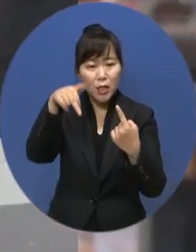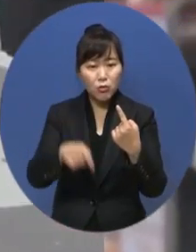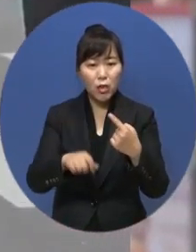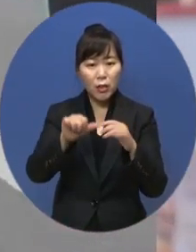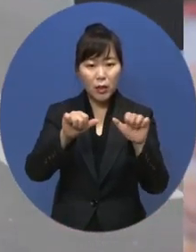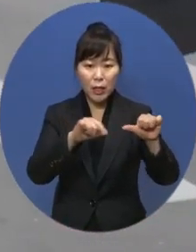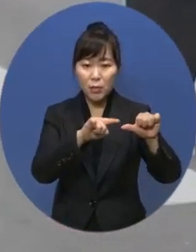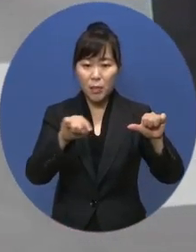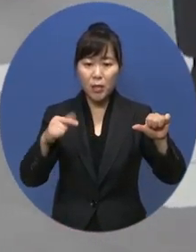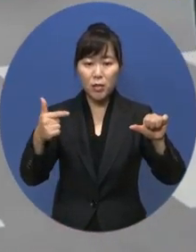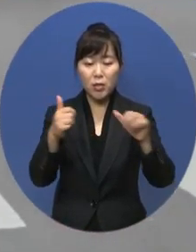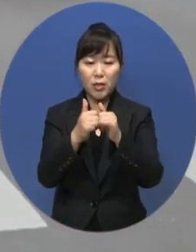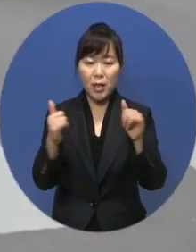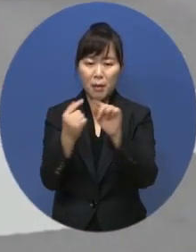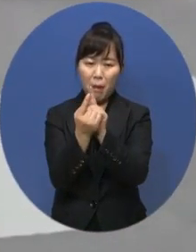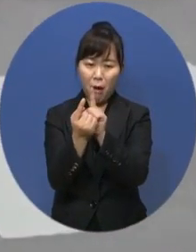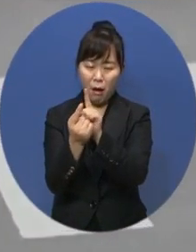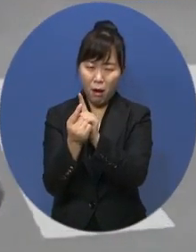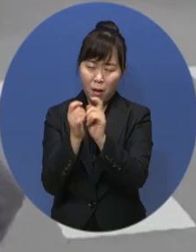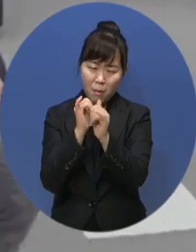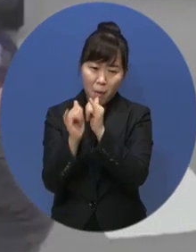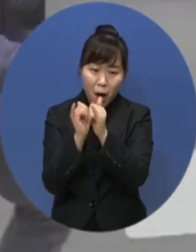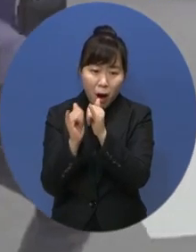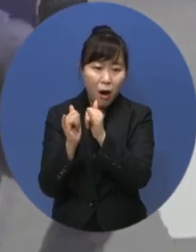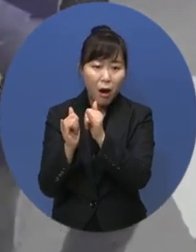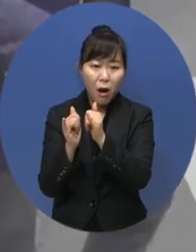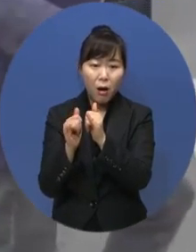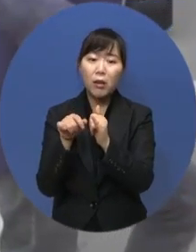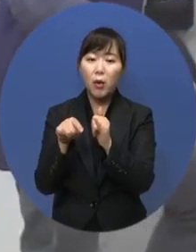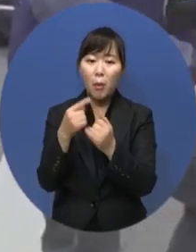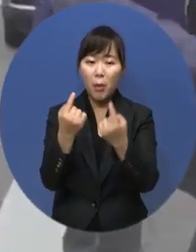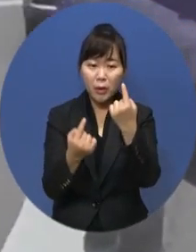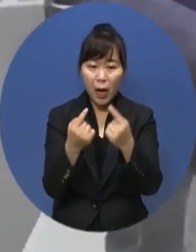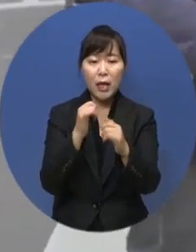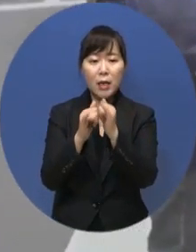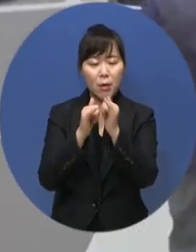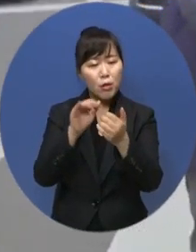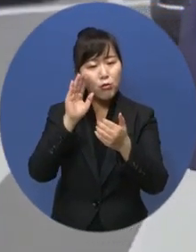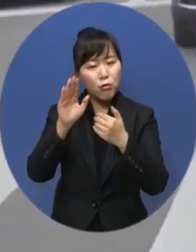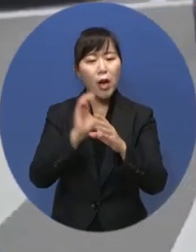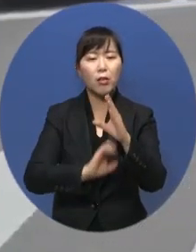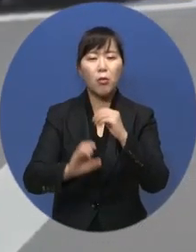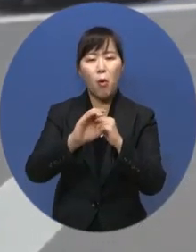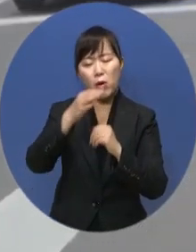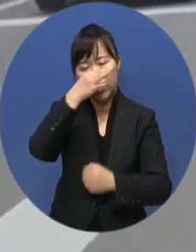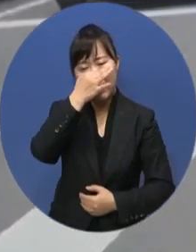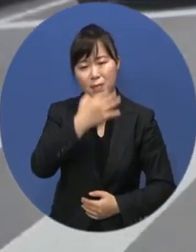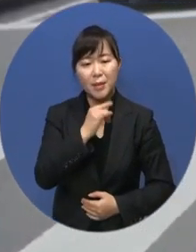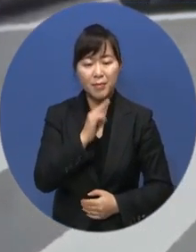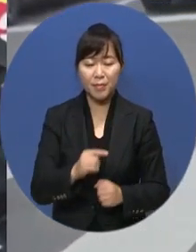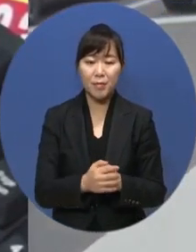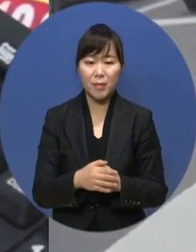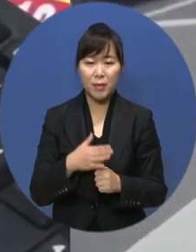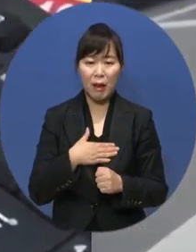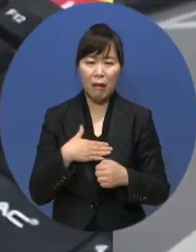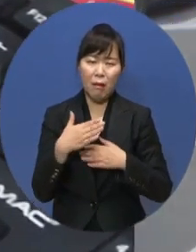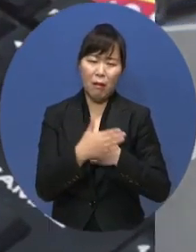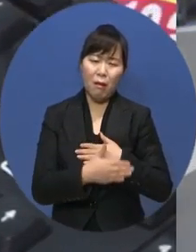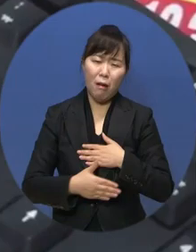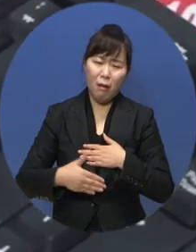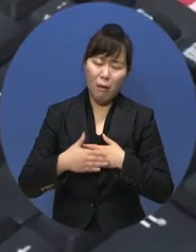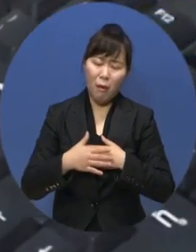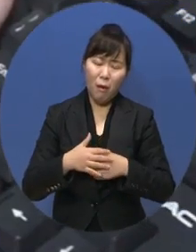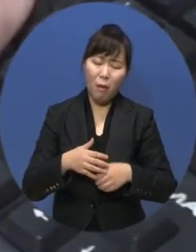6명의 사람들을 만나 인터뷰하는데 인터뷰하는 것보다 인터뷰 이후가 더 힘들다고 합니다. 자신의 신체적 이유